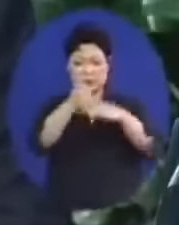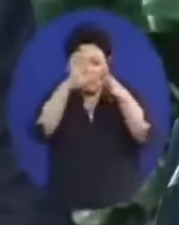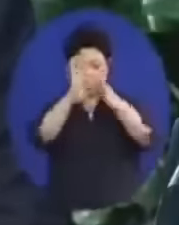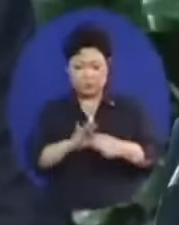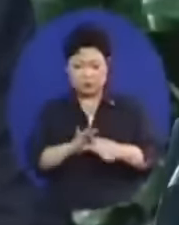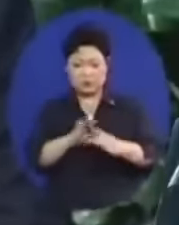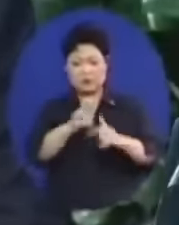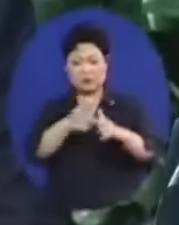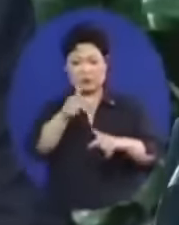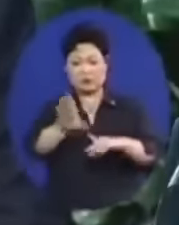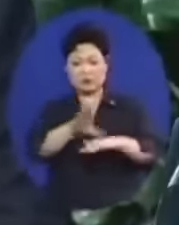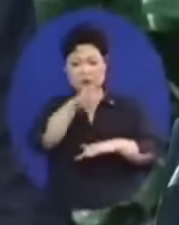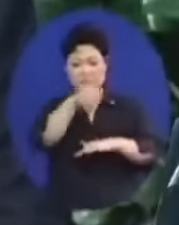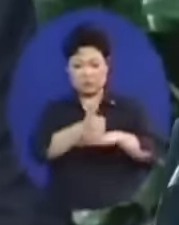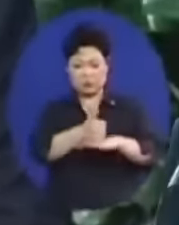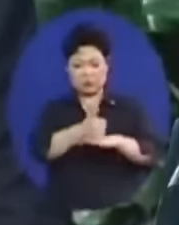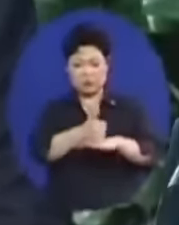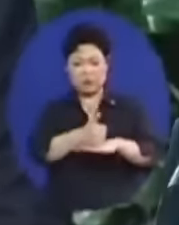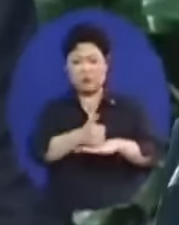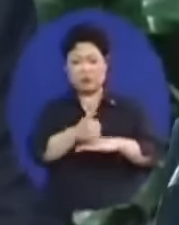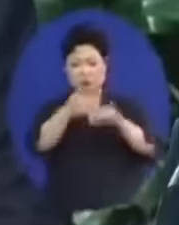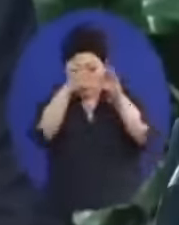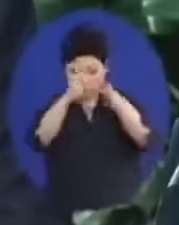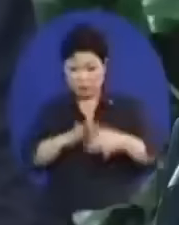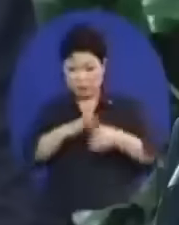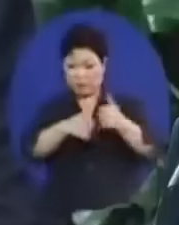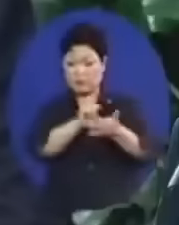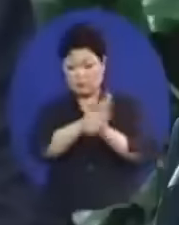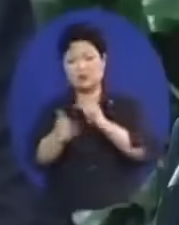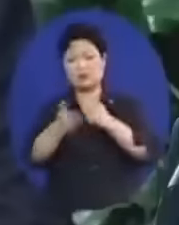구원받고 예수님과 같은 하나님의 자녀가 되었으니 예수님은